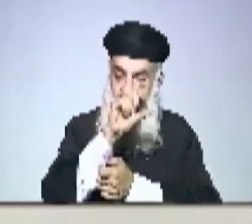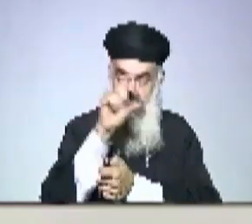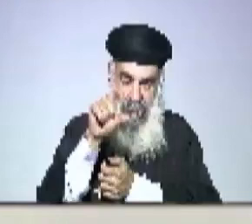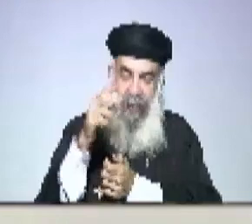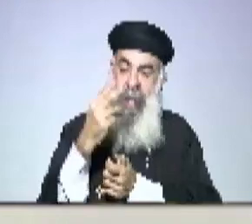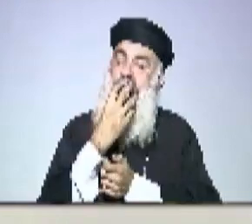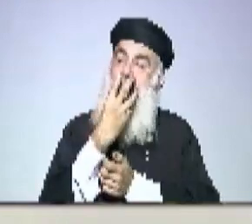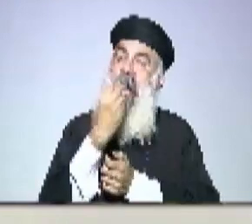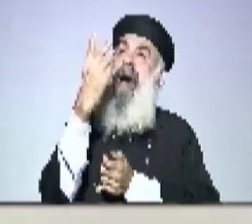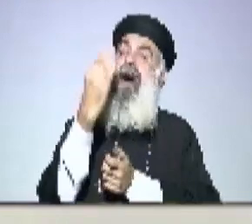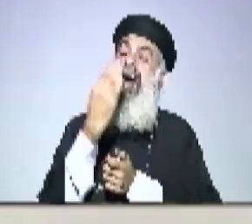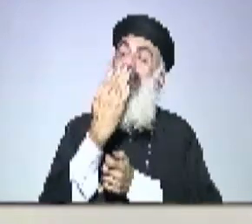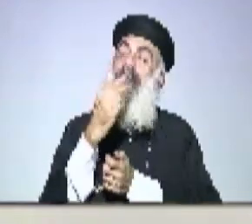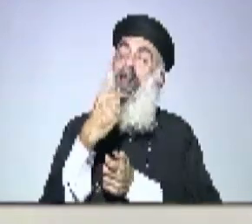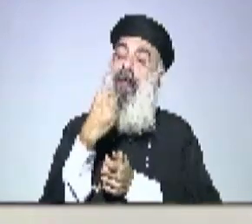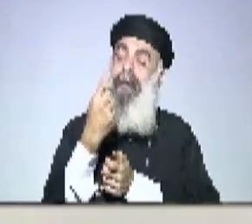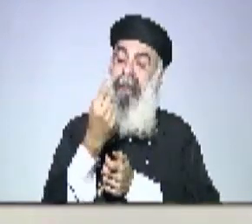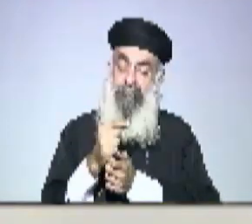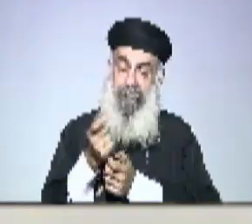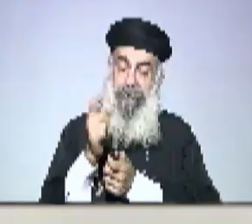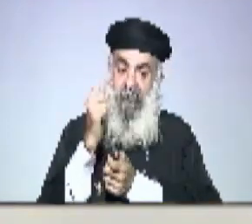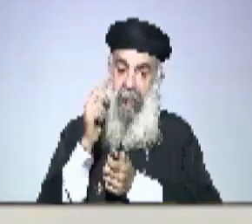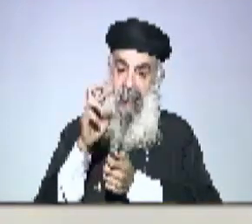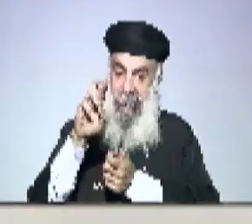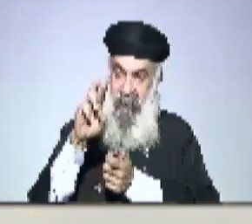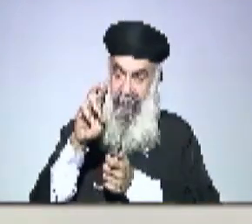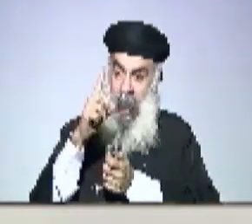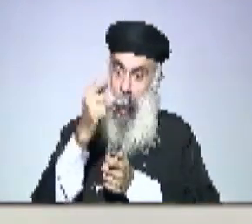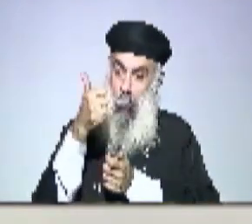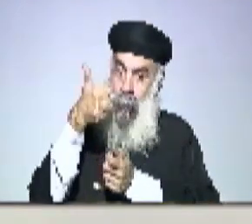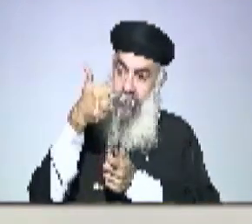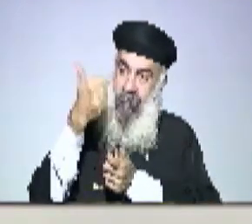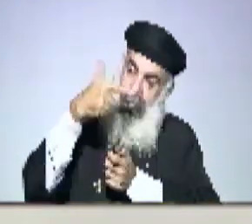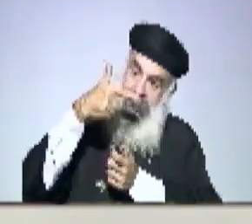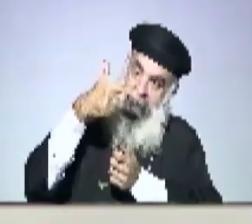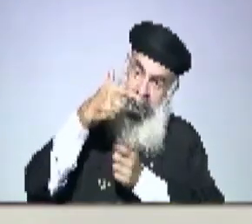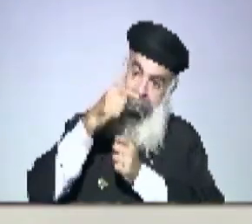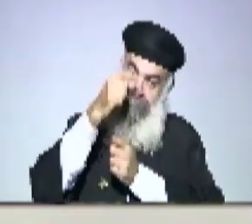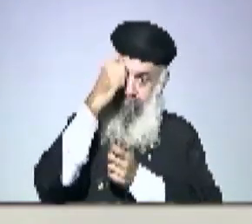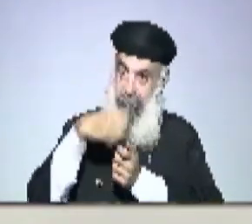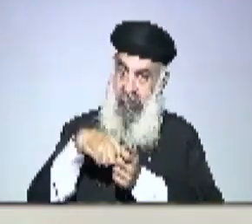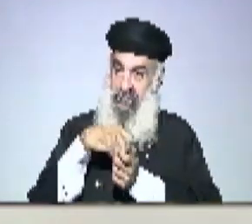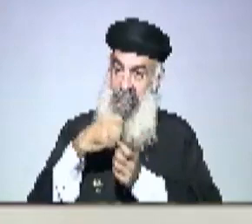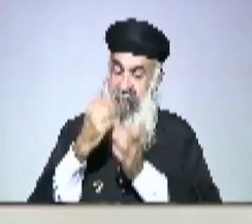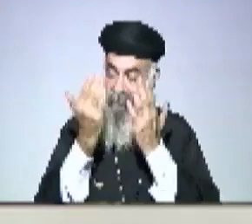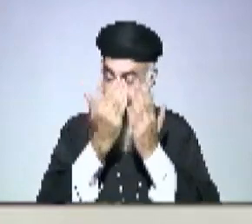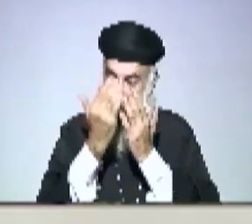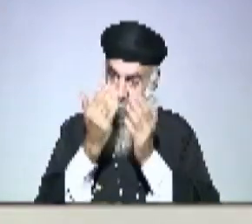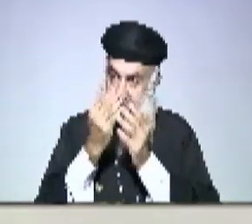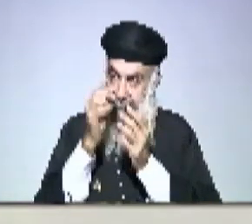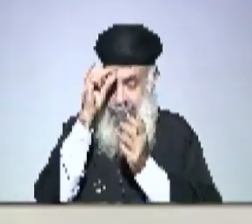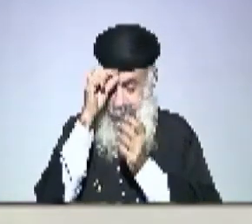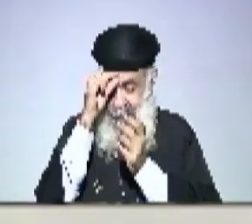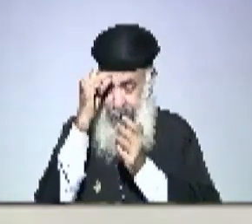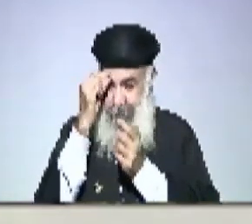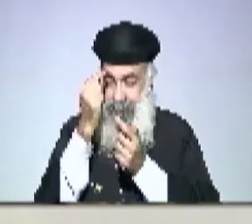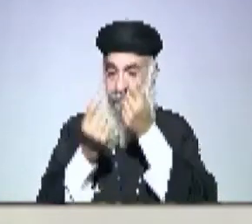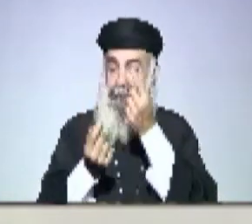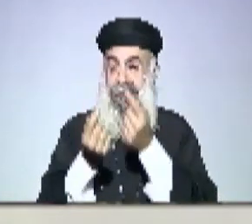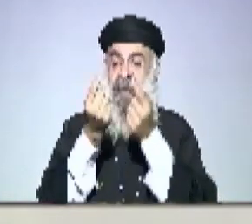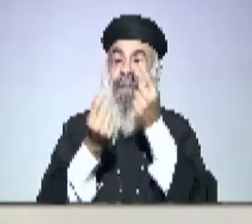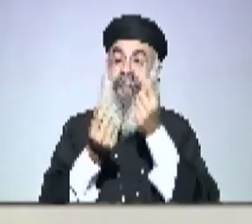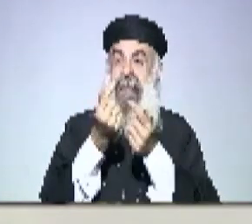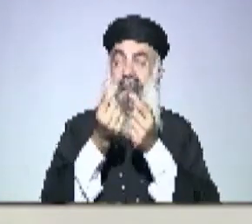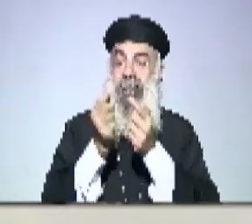دلوقتي تلاحظوا الحد الاول والحد الثاني الكنيسه تقرا لنا مثل الزارع خرج الزارع